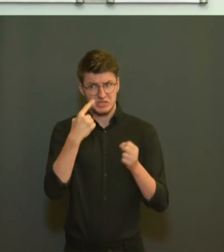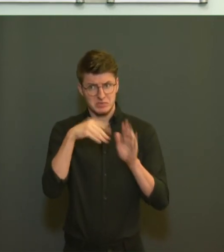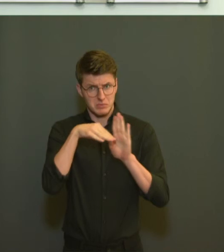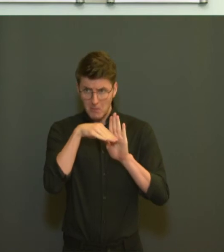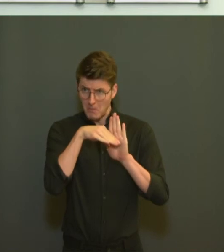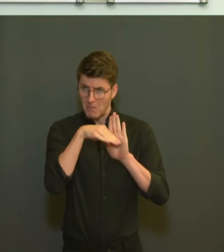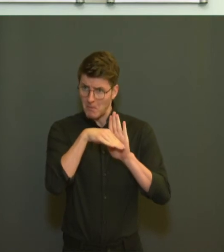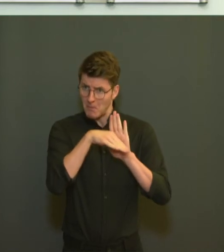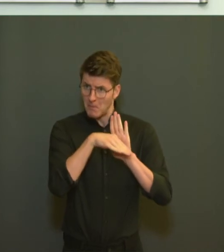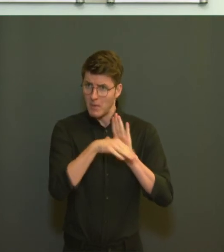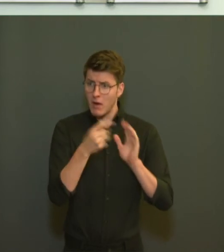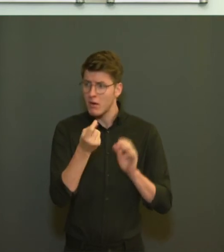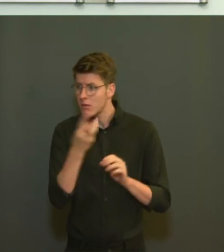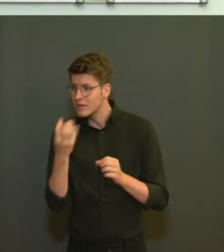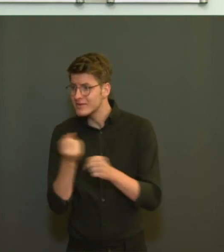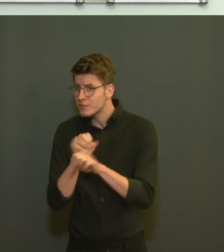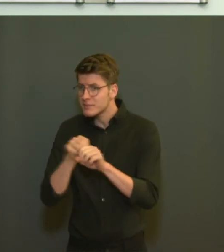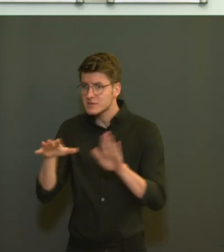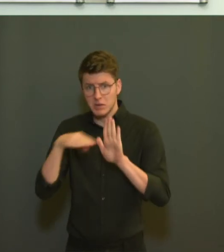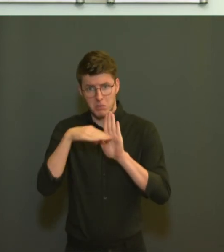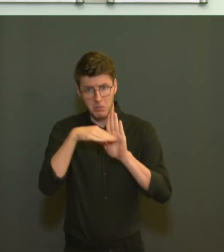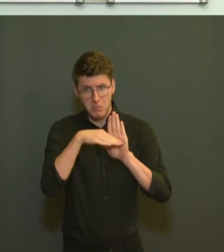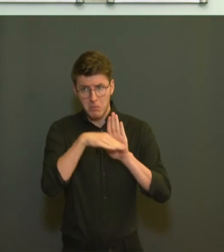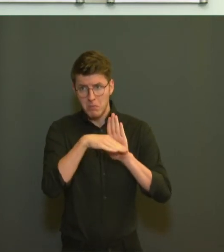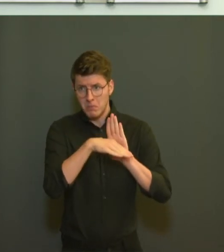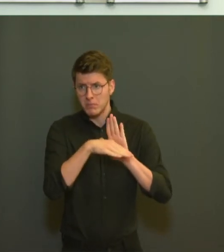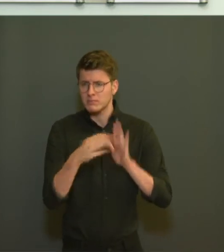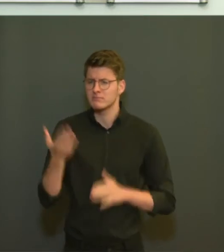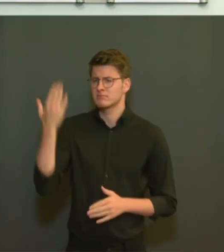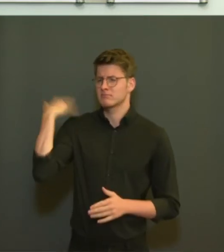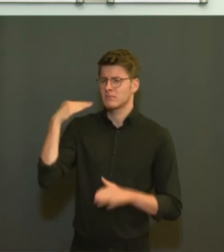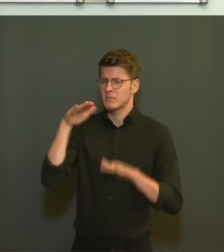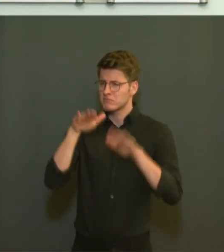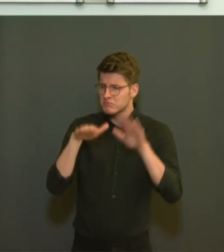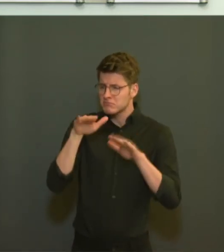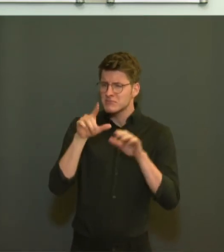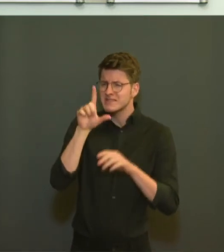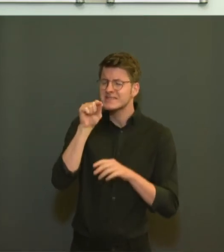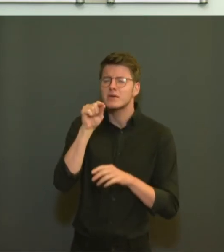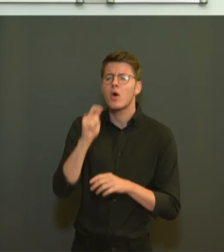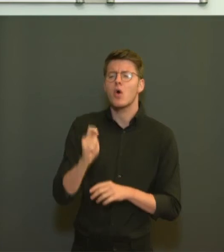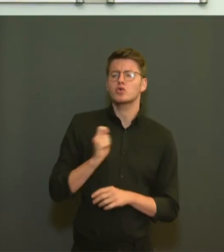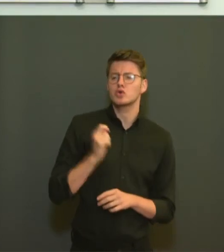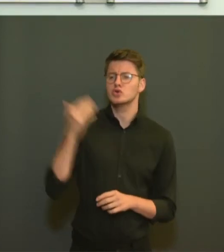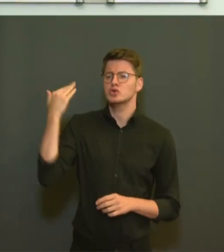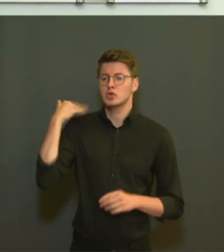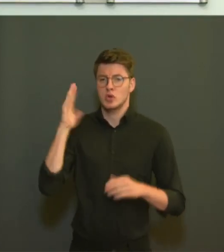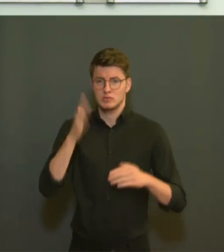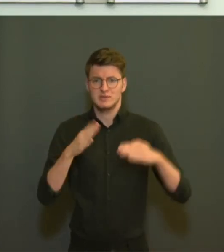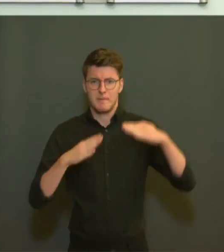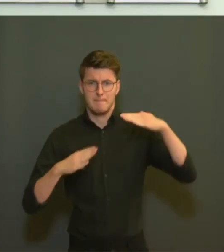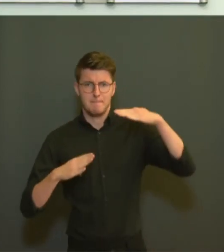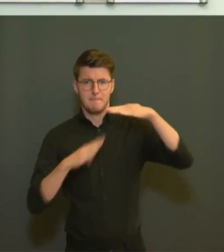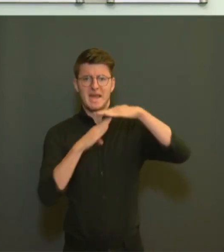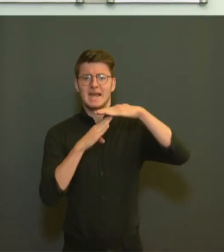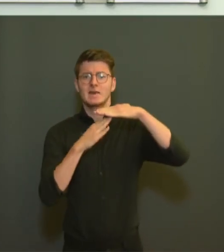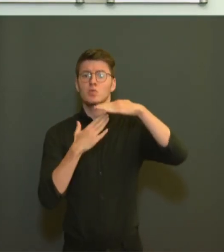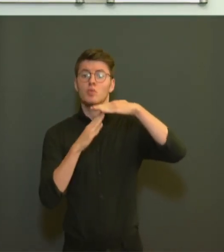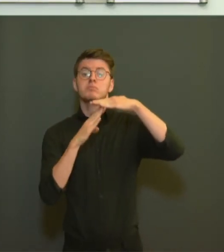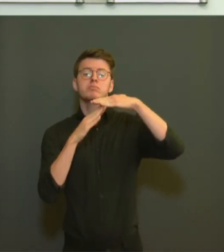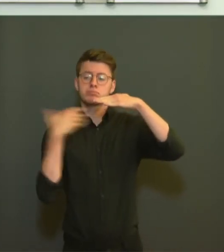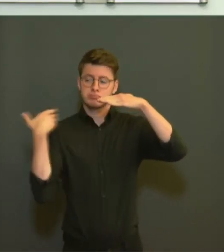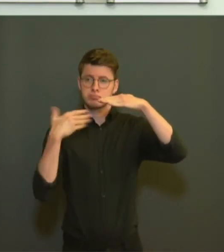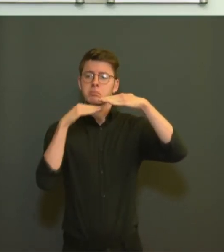besmettingen betreft. Een tijdje terug, rond 10 augustus, hebben we een piek kunnen vaststellen van het aantal